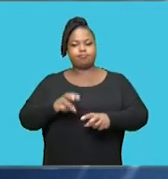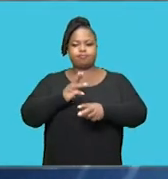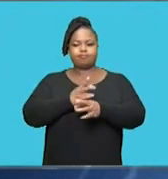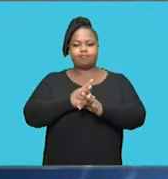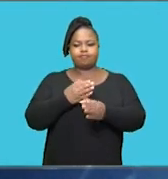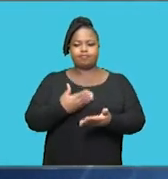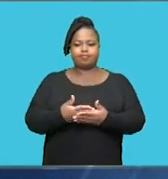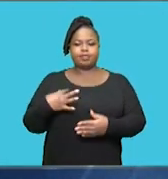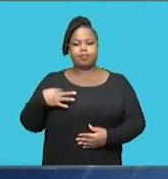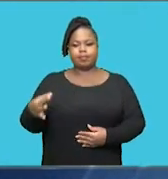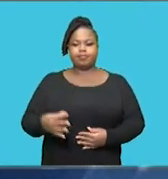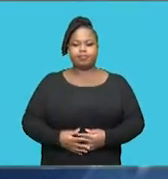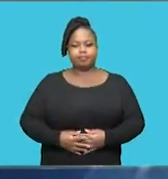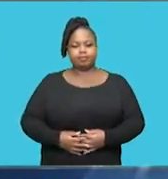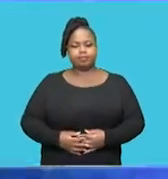to apply